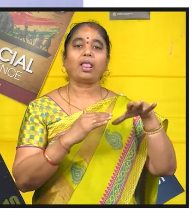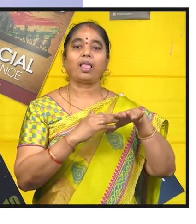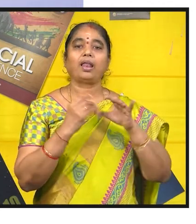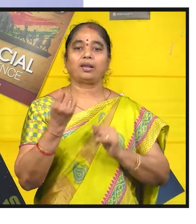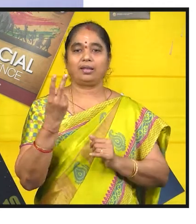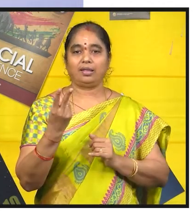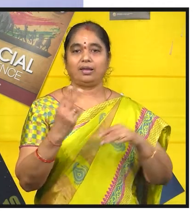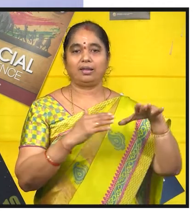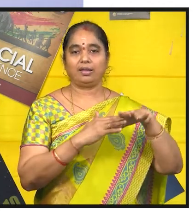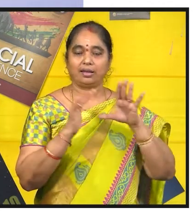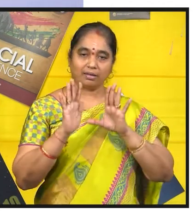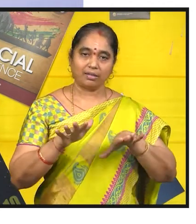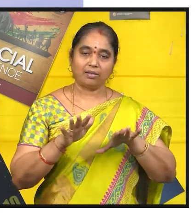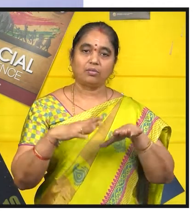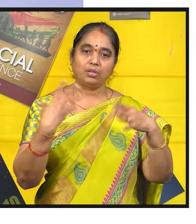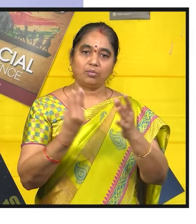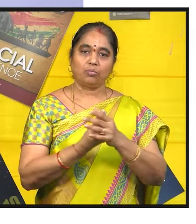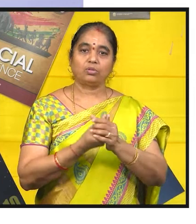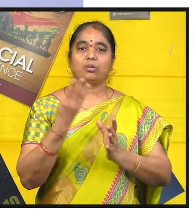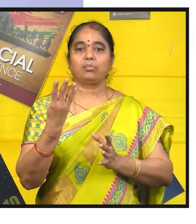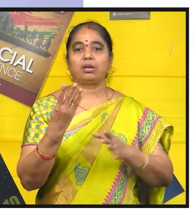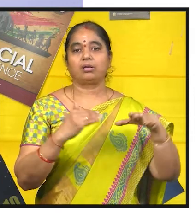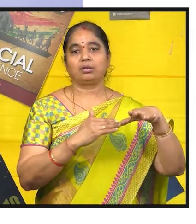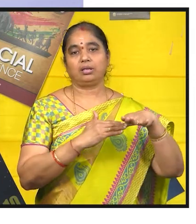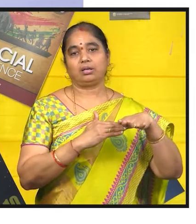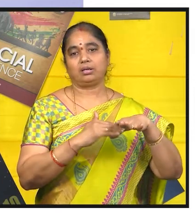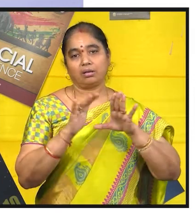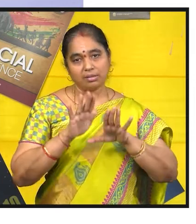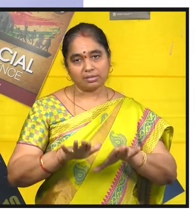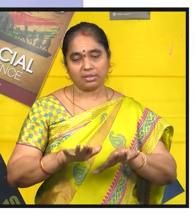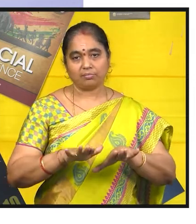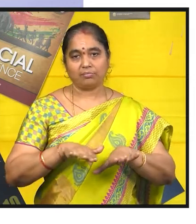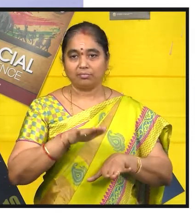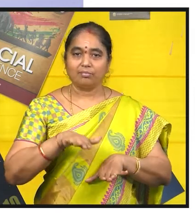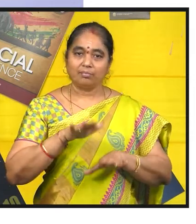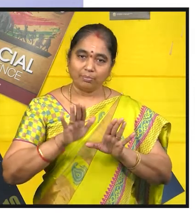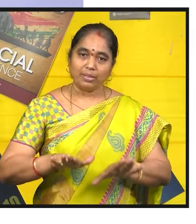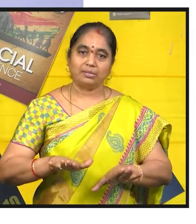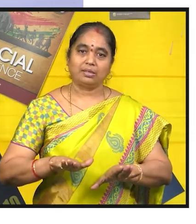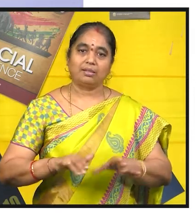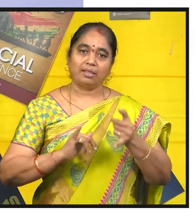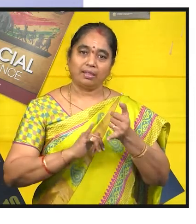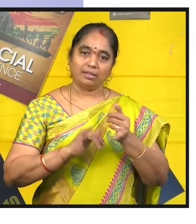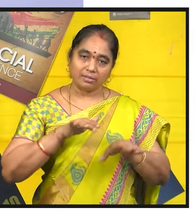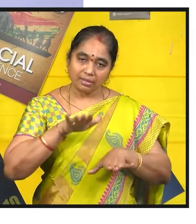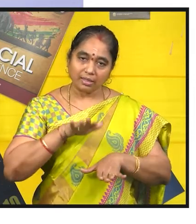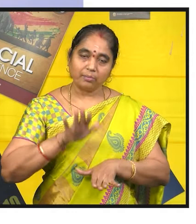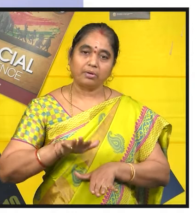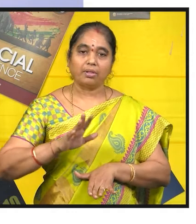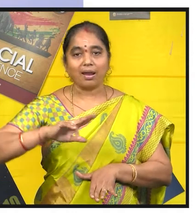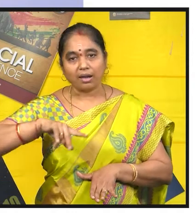எலக்ட்ரான் வந்துருதுன்னு சொன்னால் இரண்டு எலக்ட்ரான். ஆக மொத்தம் நான்கு எலக்ட்ரான்களும் அங்கேயே என்ன செய்து விடுகிறதுன்னு சொன்னால் நிரம்பி